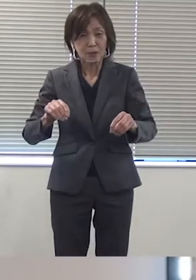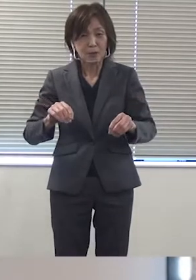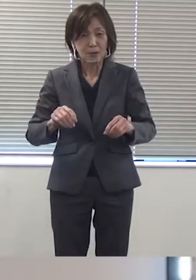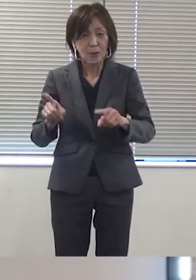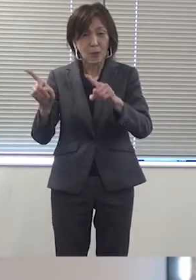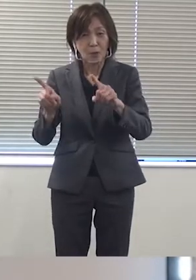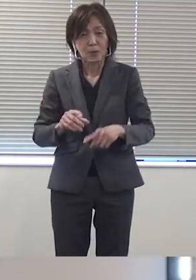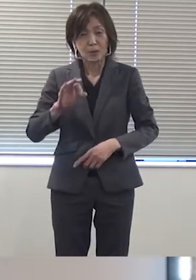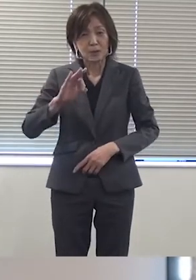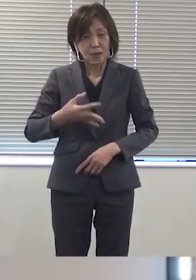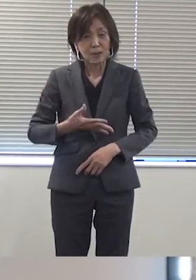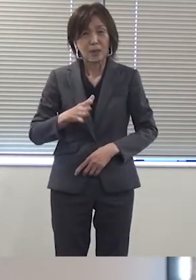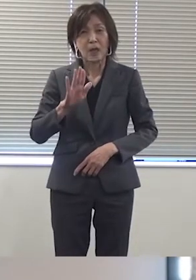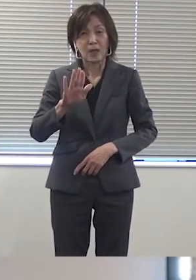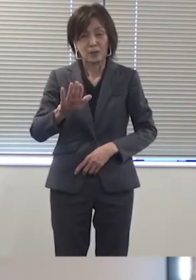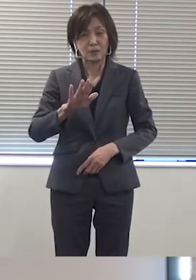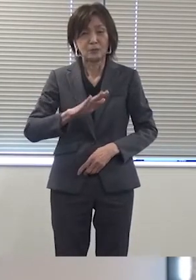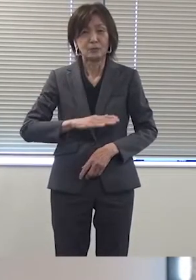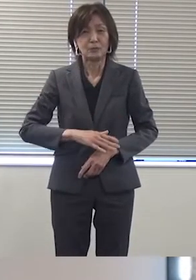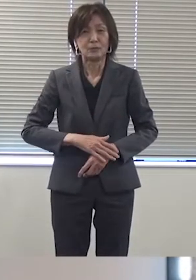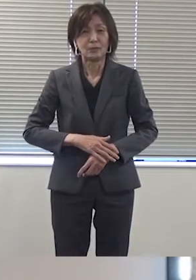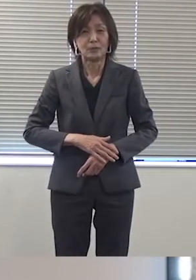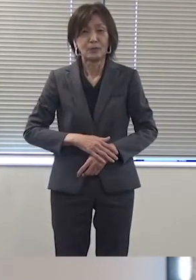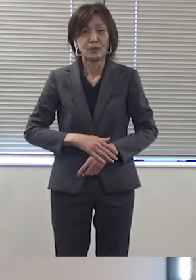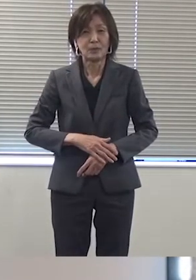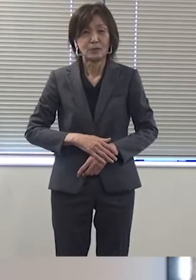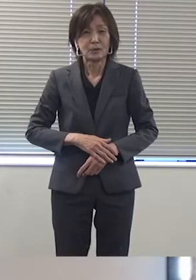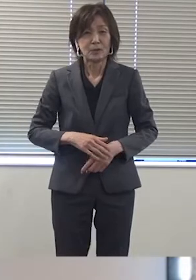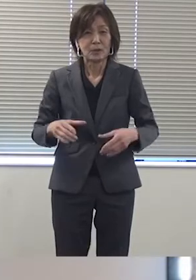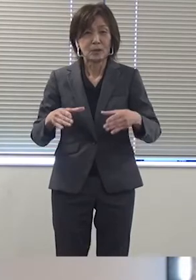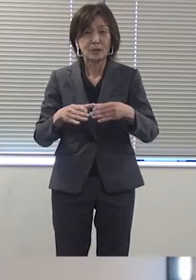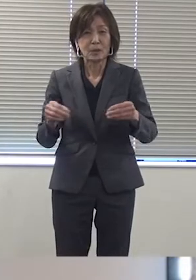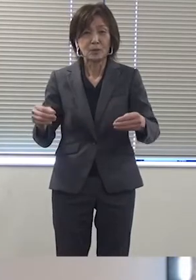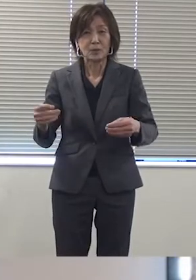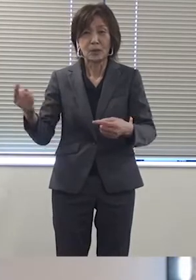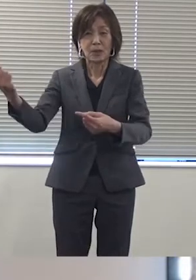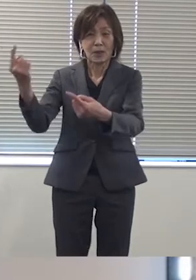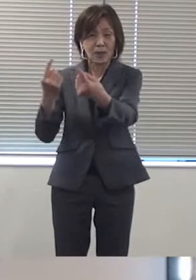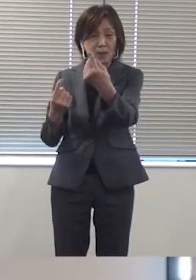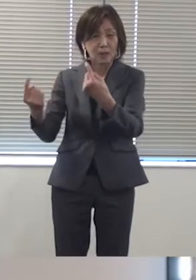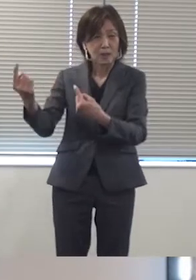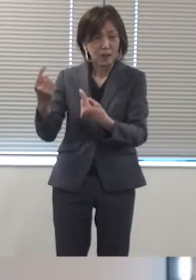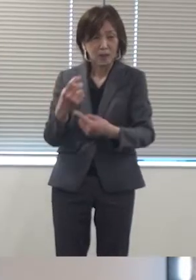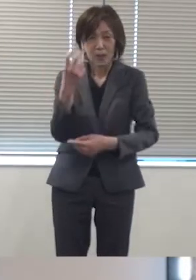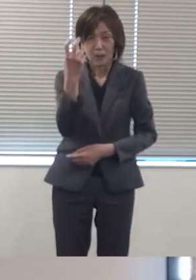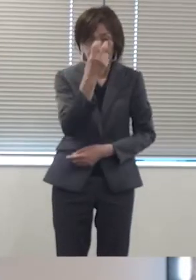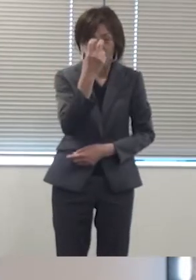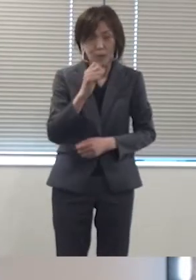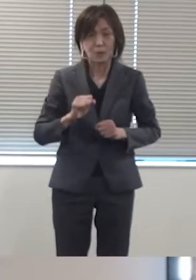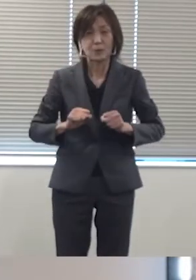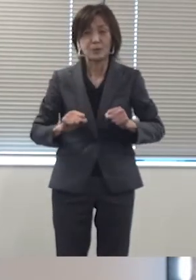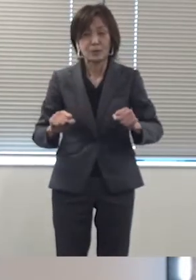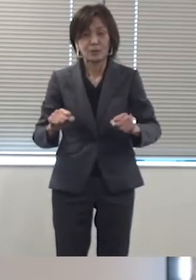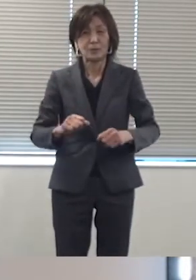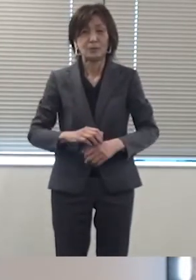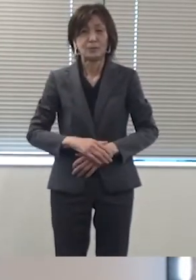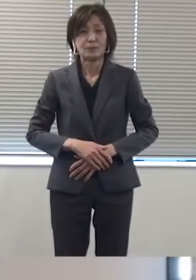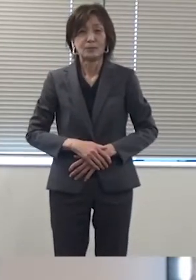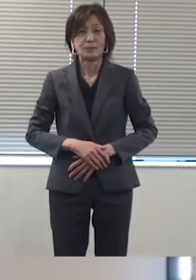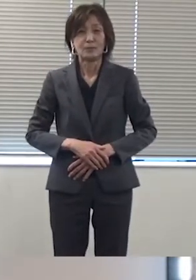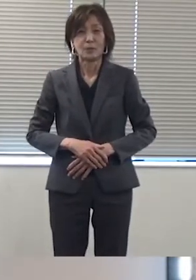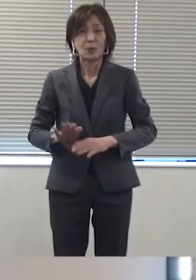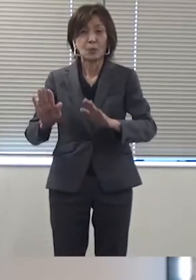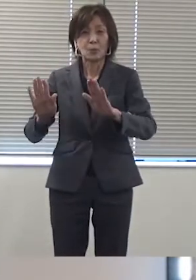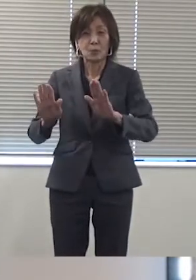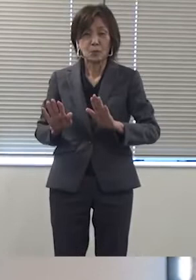ヶ月後かに、でそれの受け入れと全部調整をしないといけないので、それぞれタイムラインに沿って、まあ、いろんなことがあ